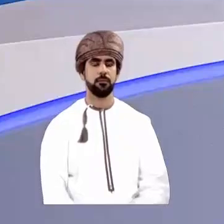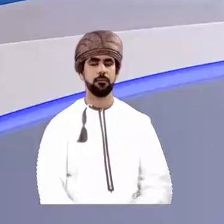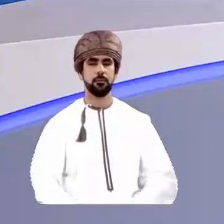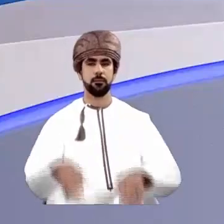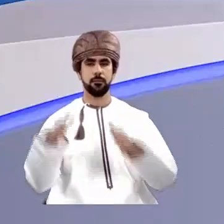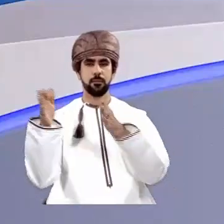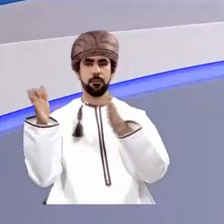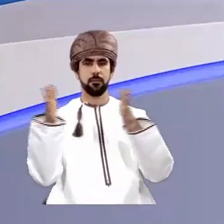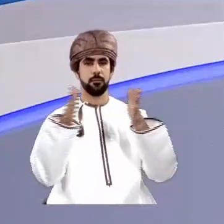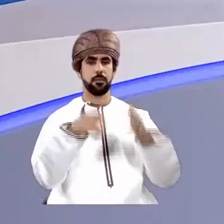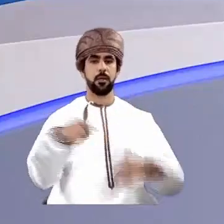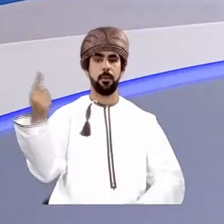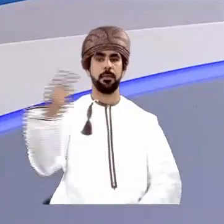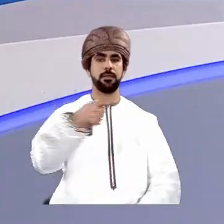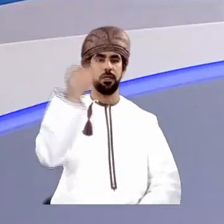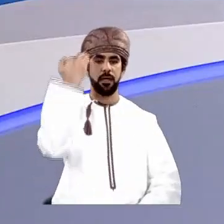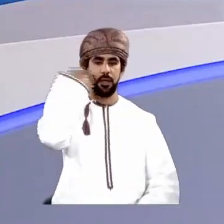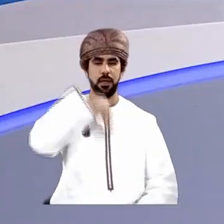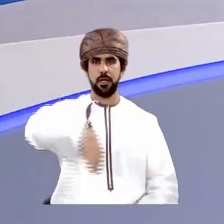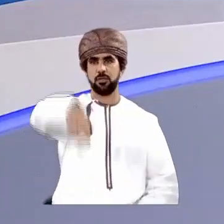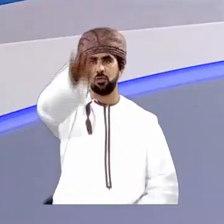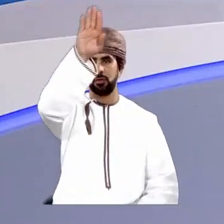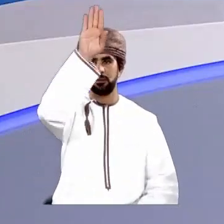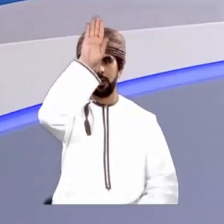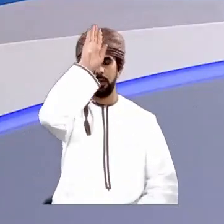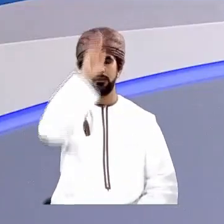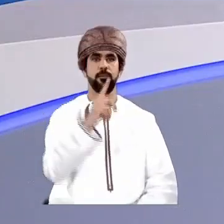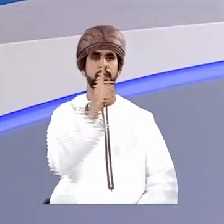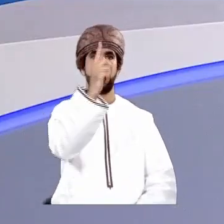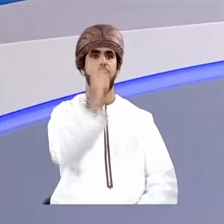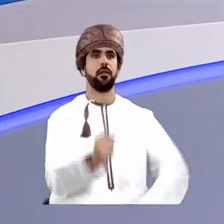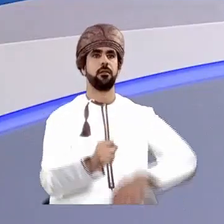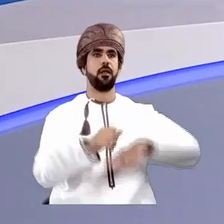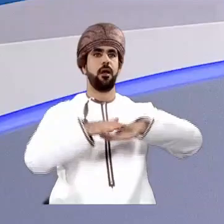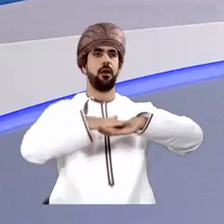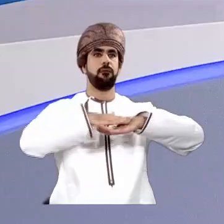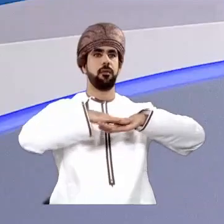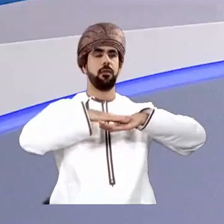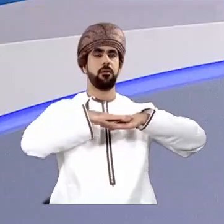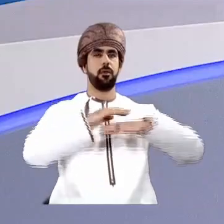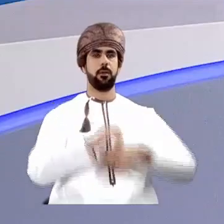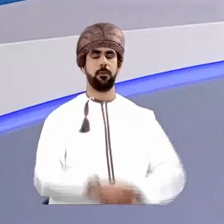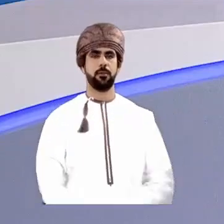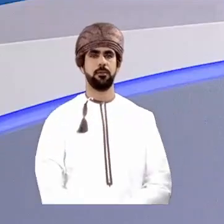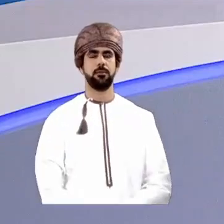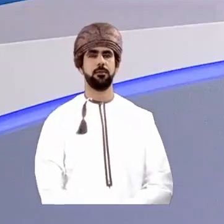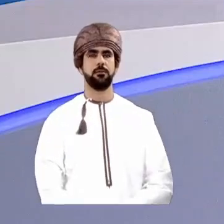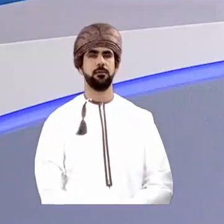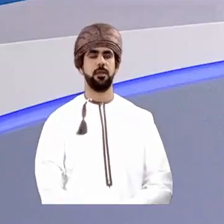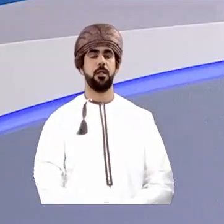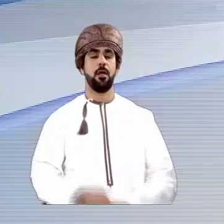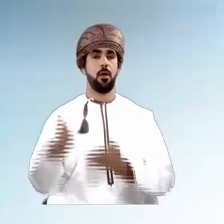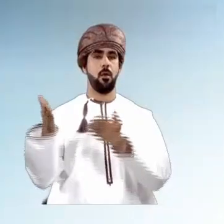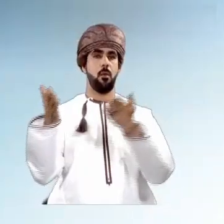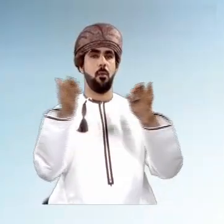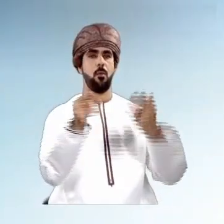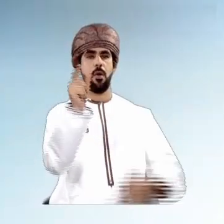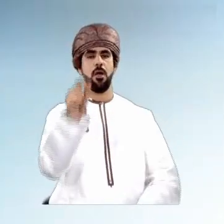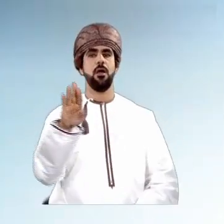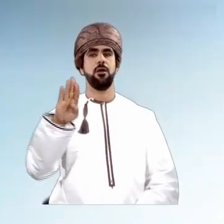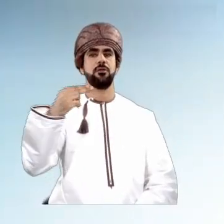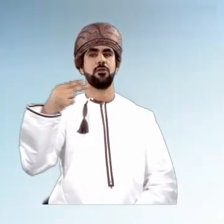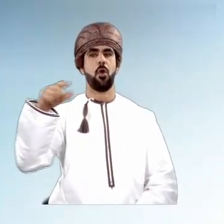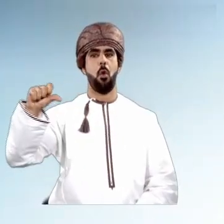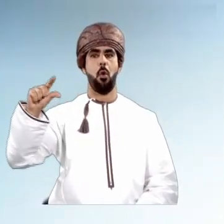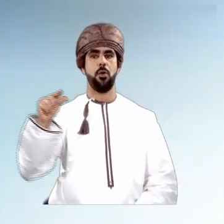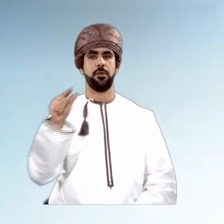بتكليف سامن من حضره صاحب الجلاله السلطان هيثم بن طارق المعظم حفظه الله ورعا يرعى معالي السيد سعود بن